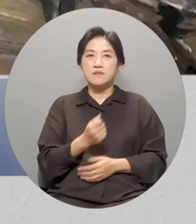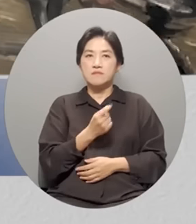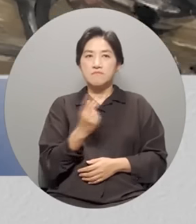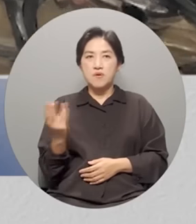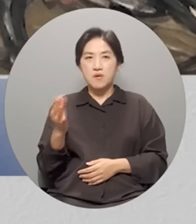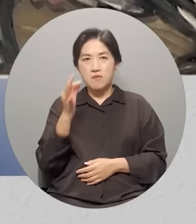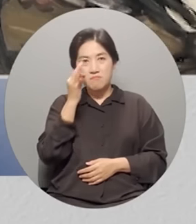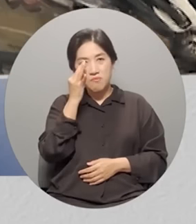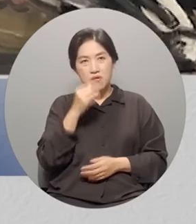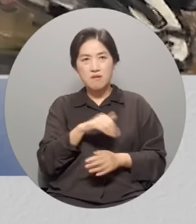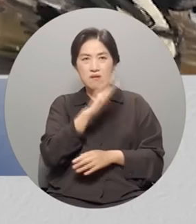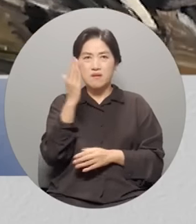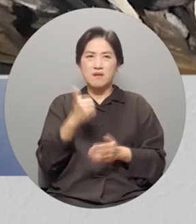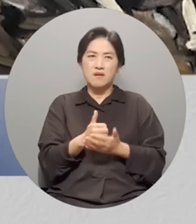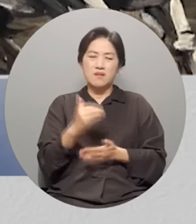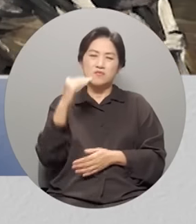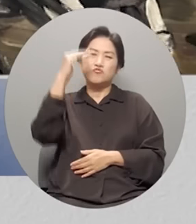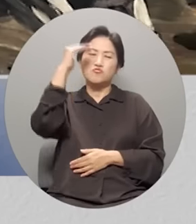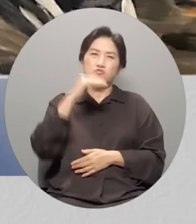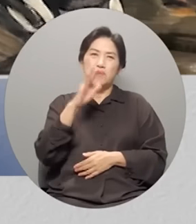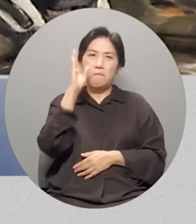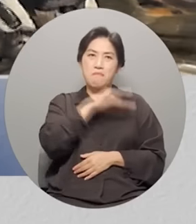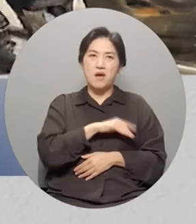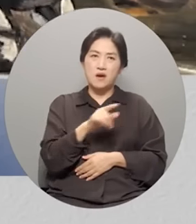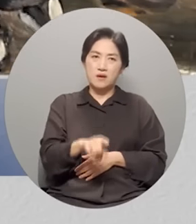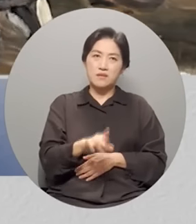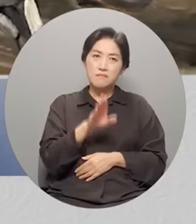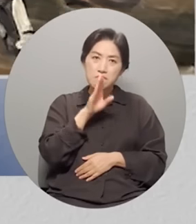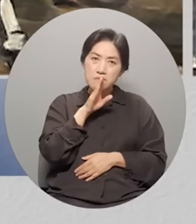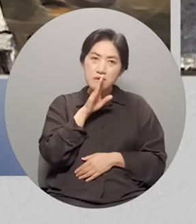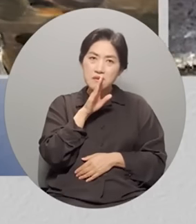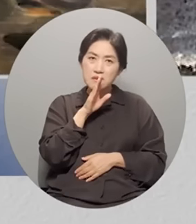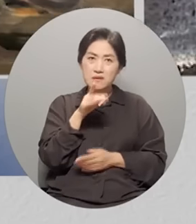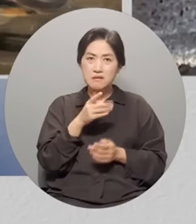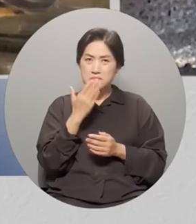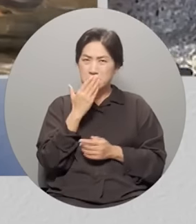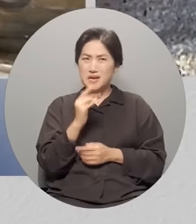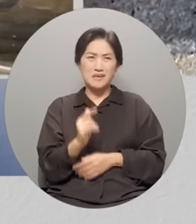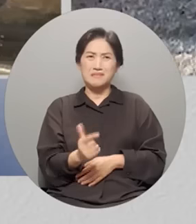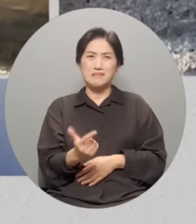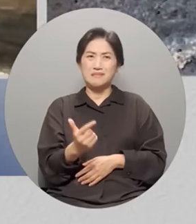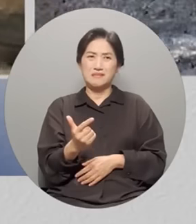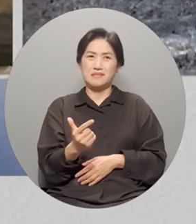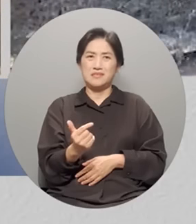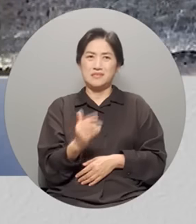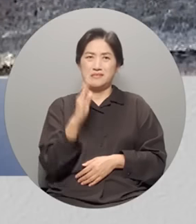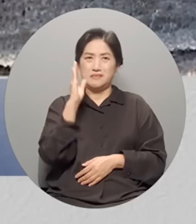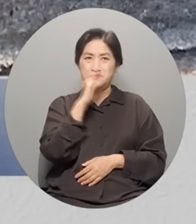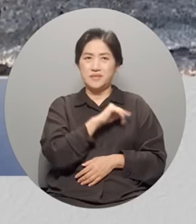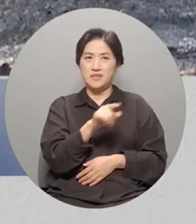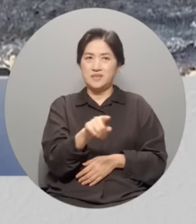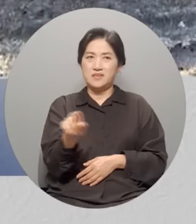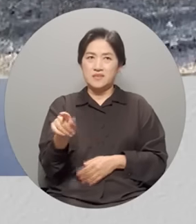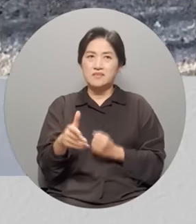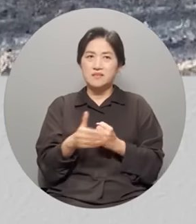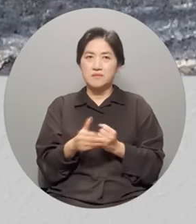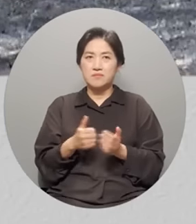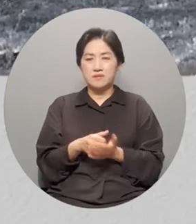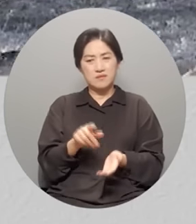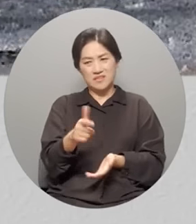보니까 다 수준이 문제고 진품이라고 볼 수가 없 없는 그림들이